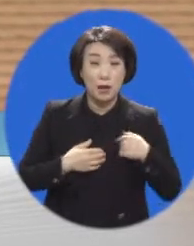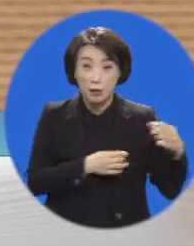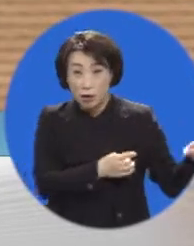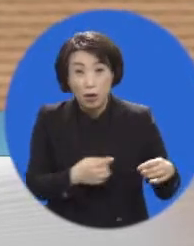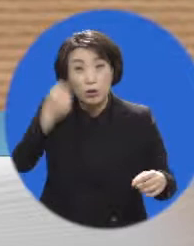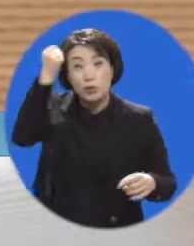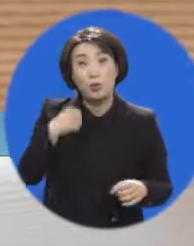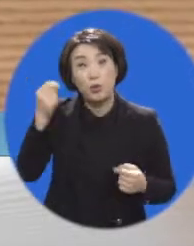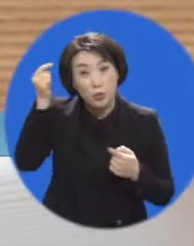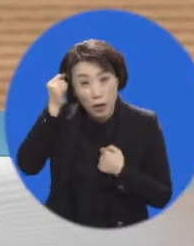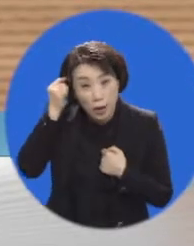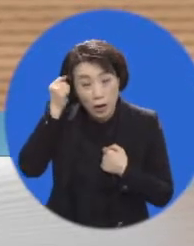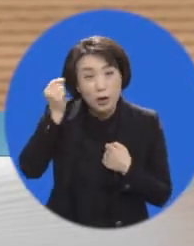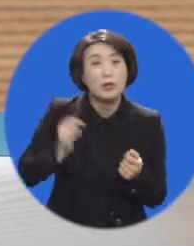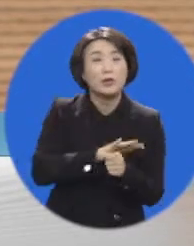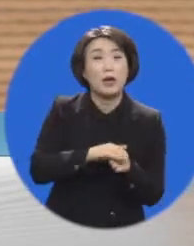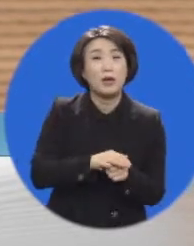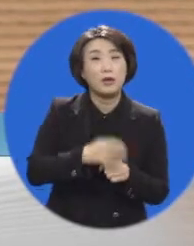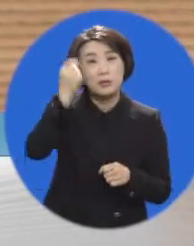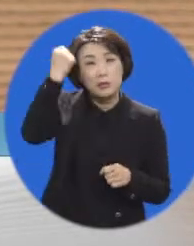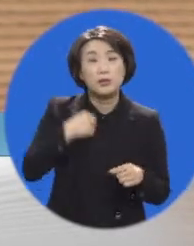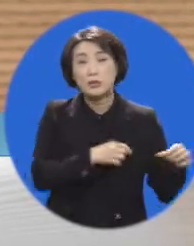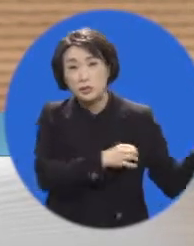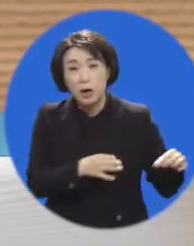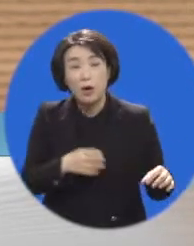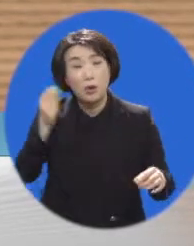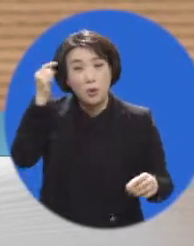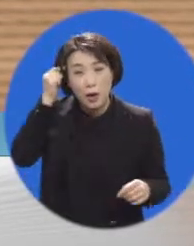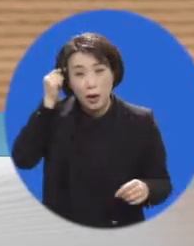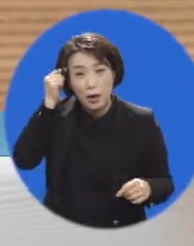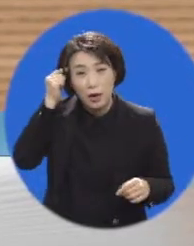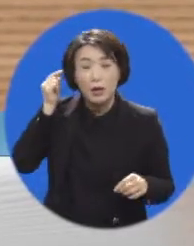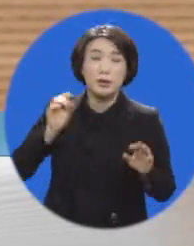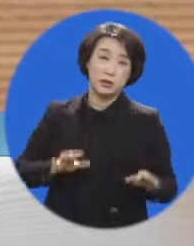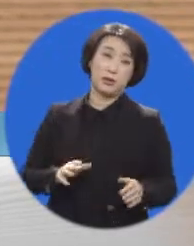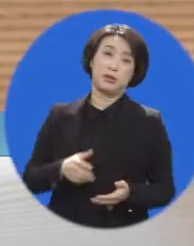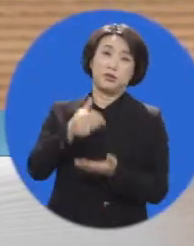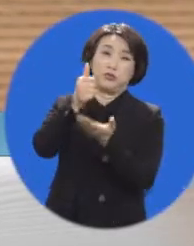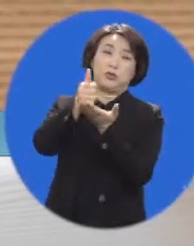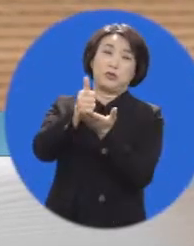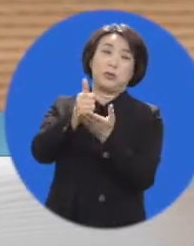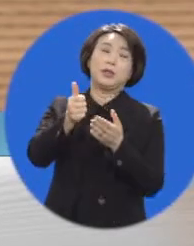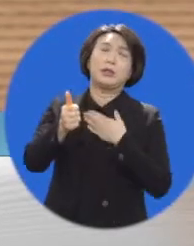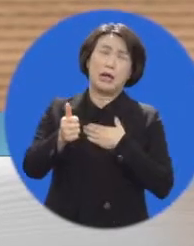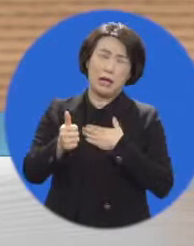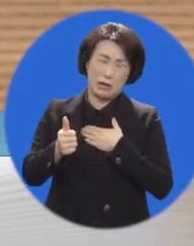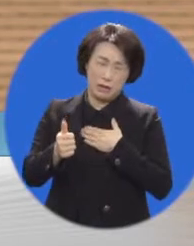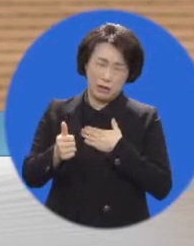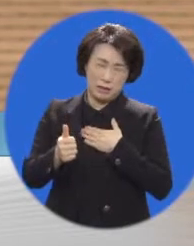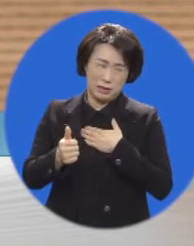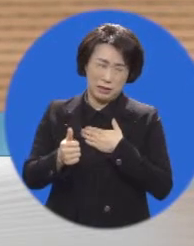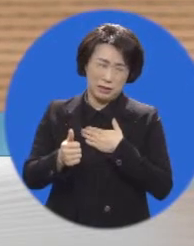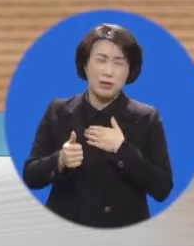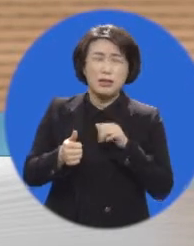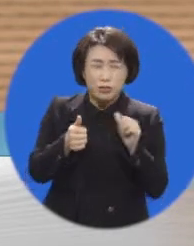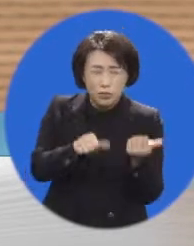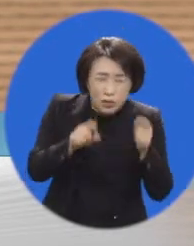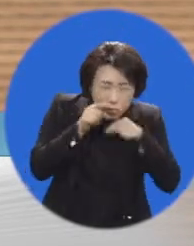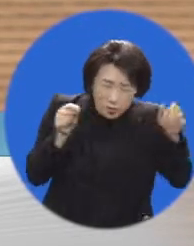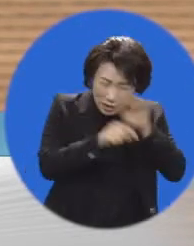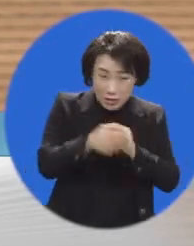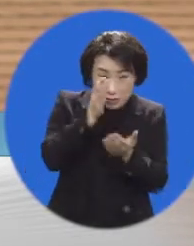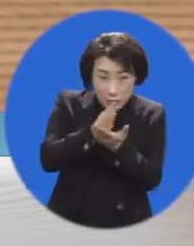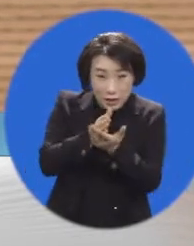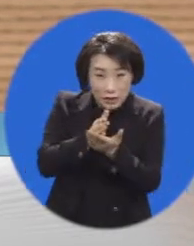있을까요? 그런 사람을 느낄 수 있을까요? 우리 주님이 다 같은 거 죽어서 지옥 가면 안 된다고